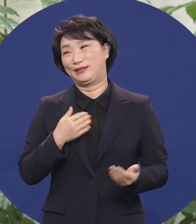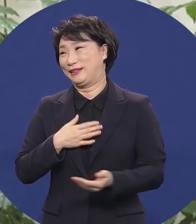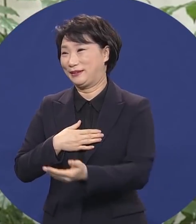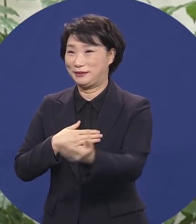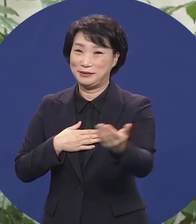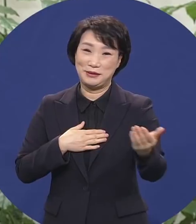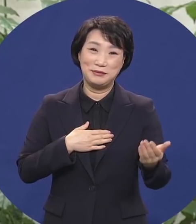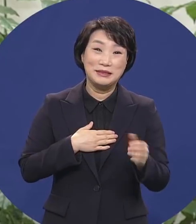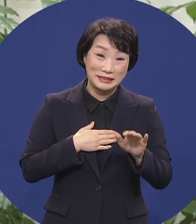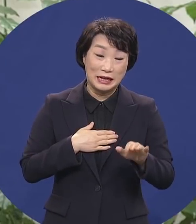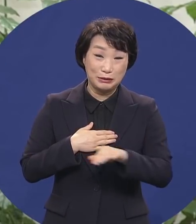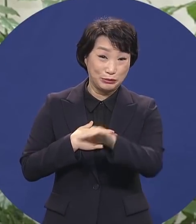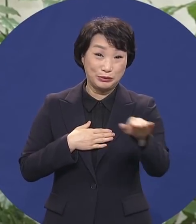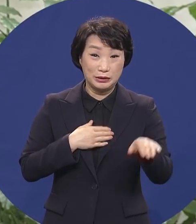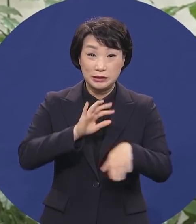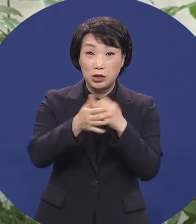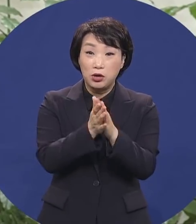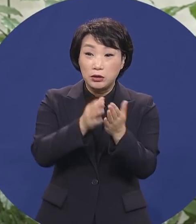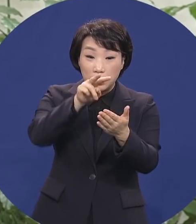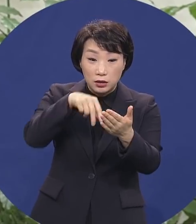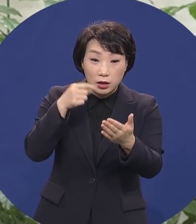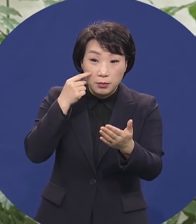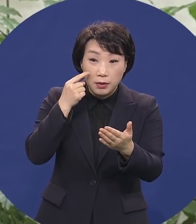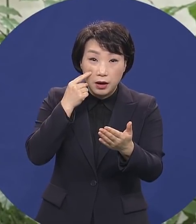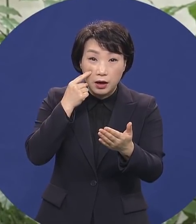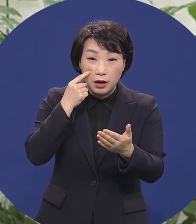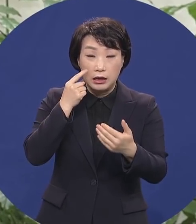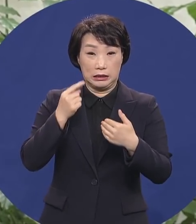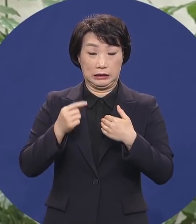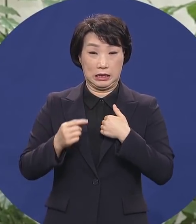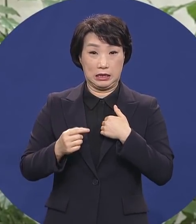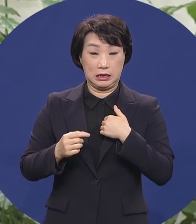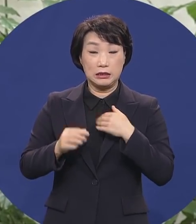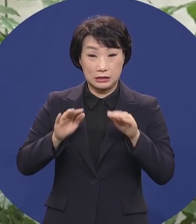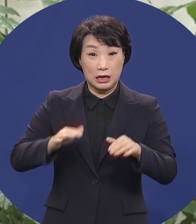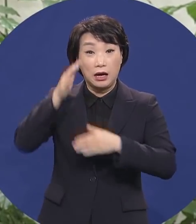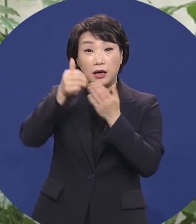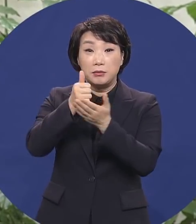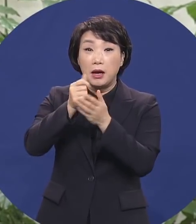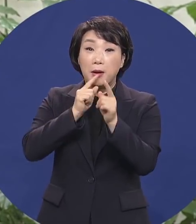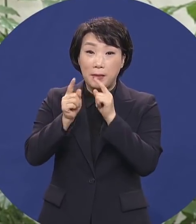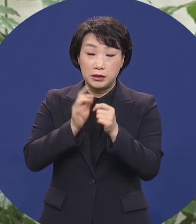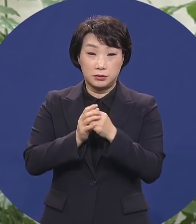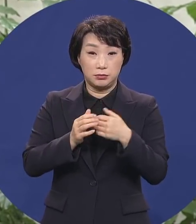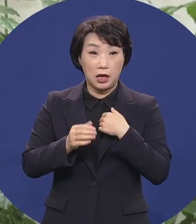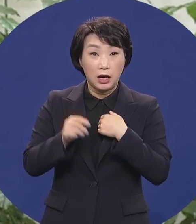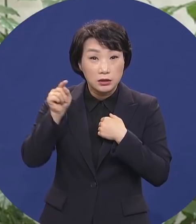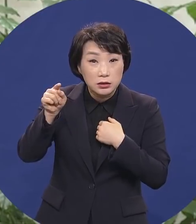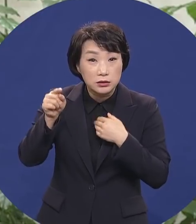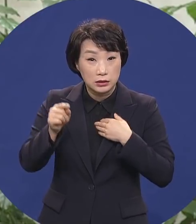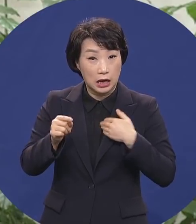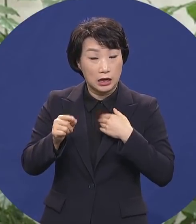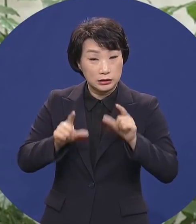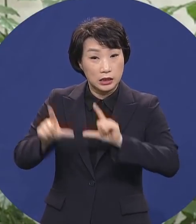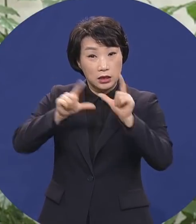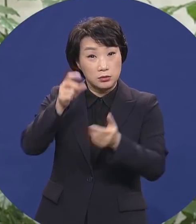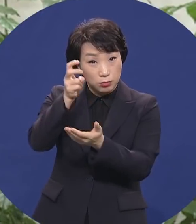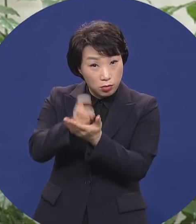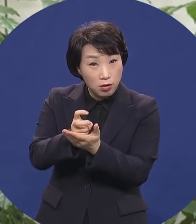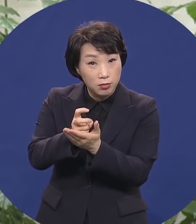여러분, 그렇게 우리는 성경을 통해서 왜 하나님 말씀을, 그것이 내가 사는